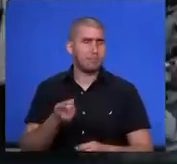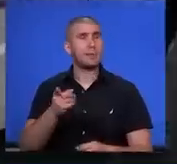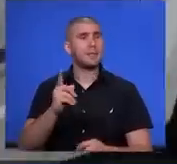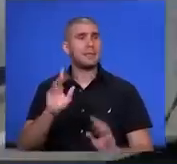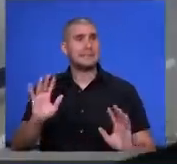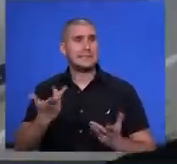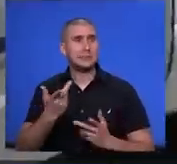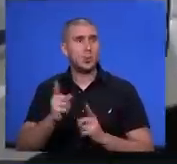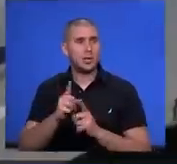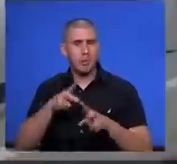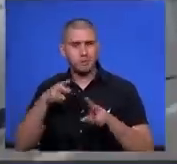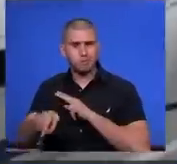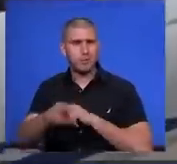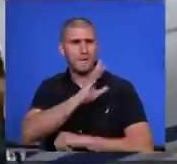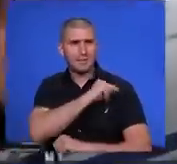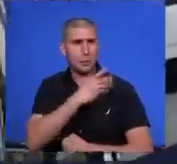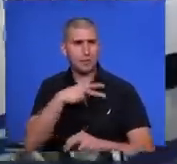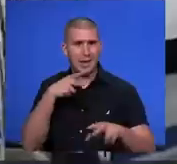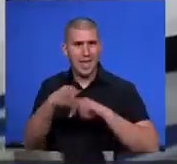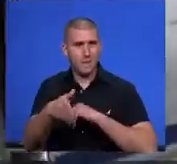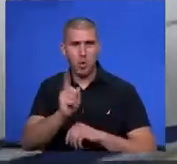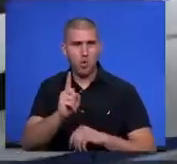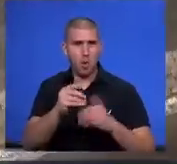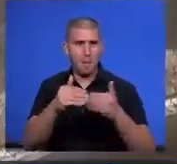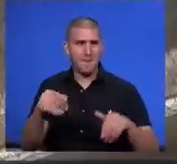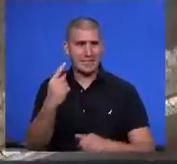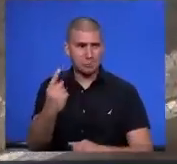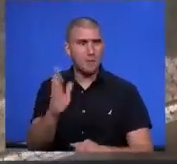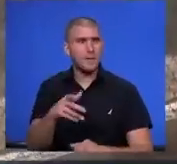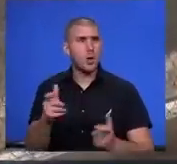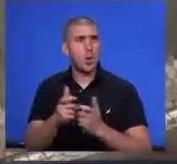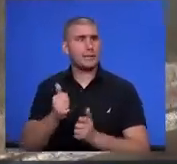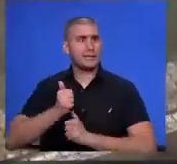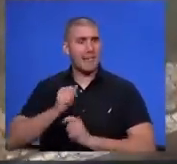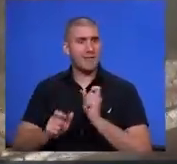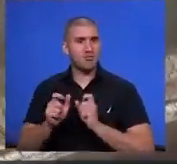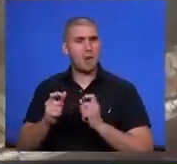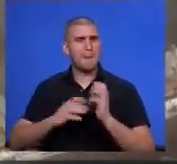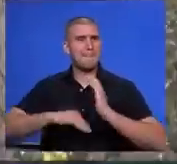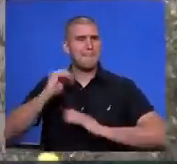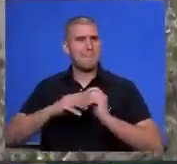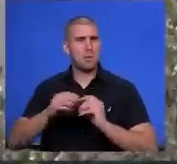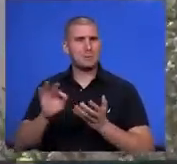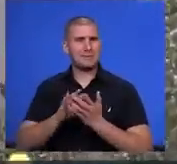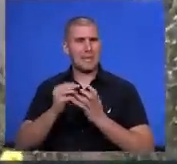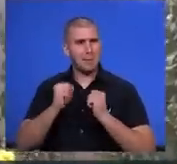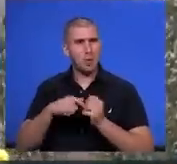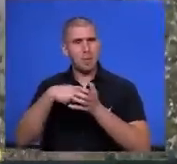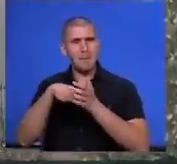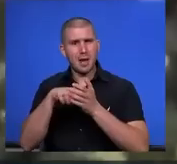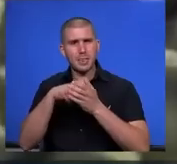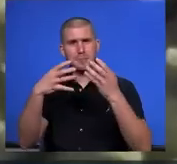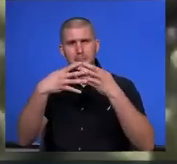בין הקטר של הפלסטיני שמבקש לחצות שלא במעבר, לבין כוחות צהל ואנשי יחידת הבינוי של משרד הביטחון שמתקנים את